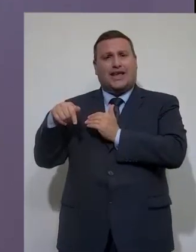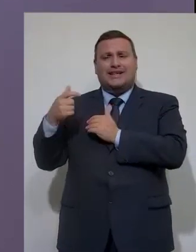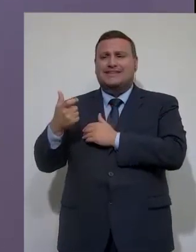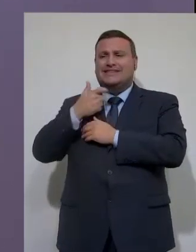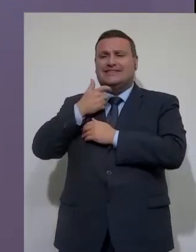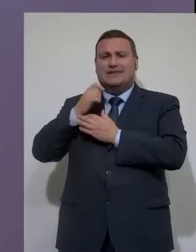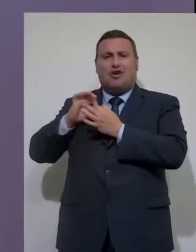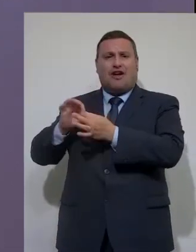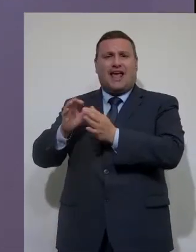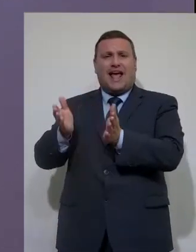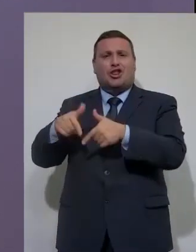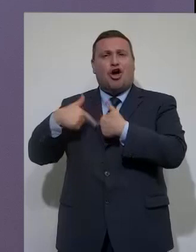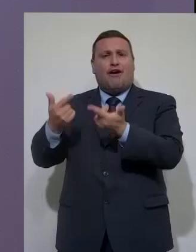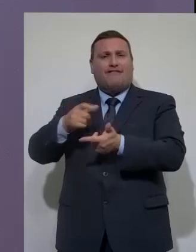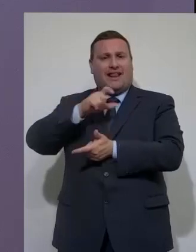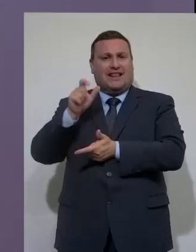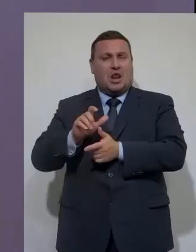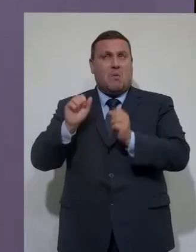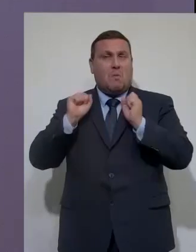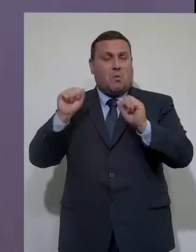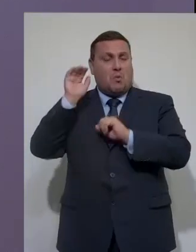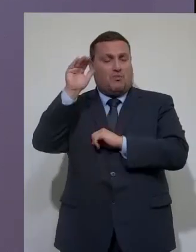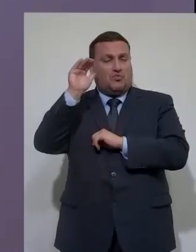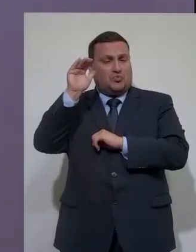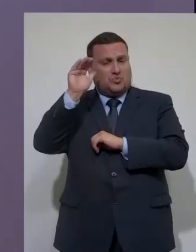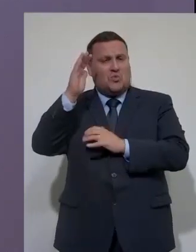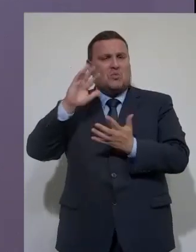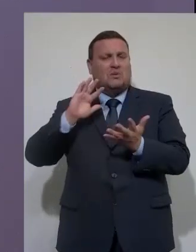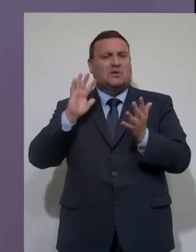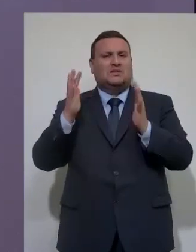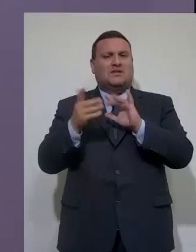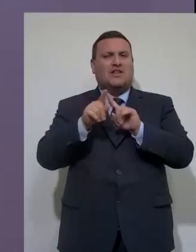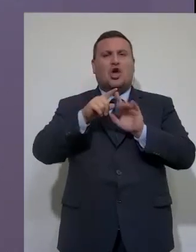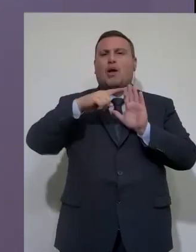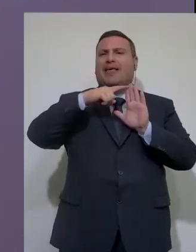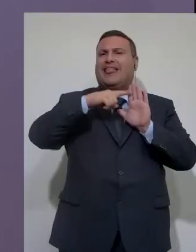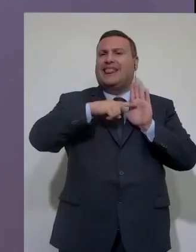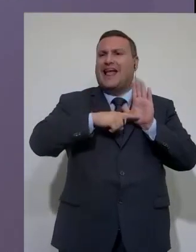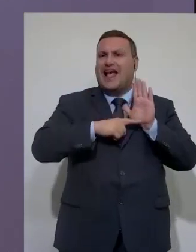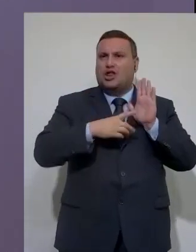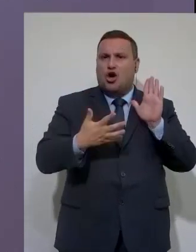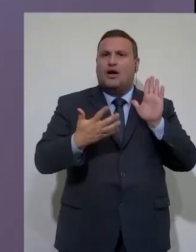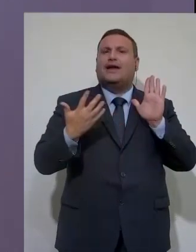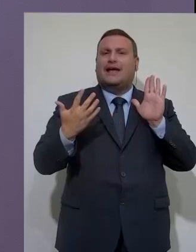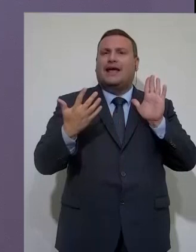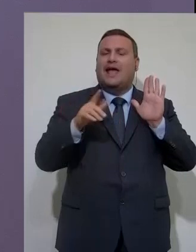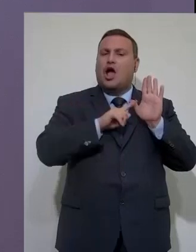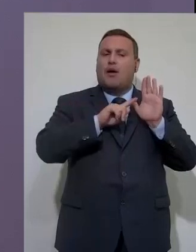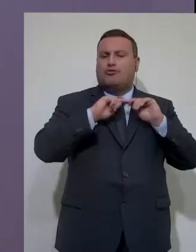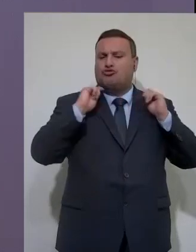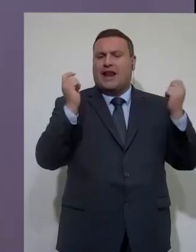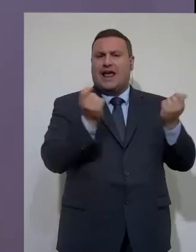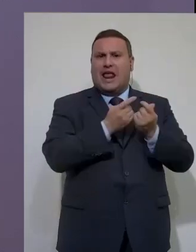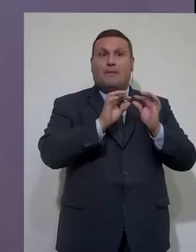per il futuro potrebbe essere più interessante ragionare di indicatori complessivi che non distinguano più le